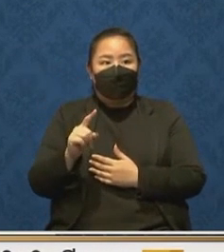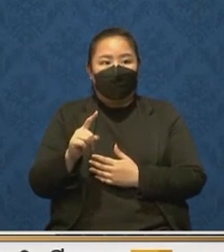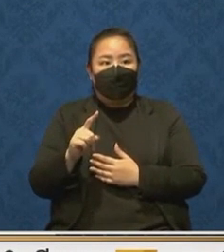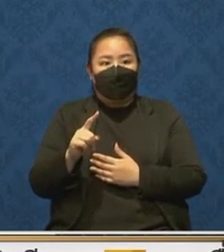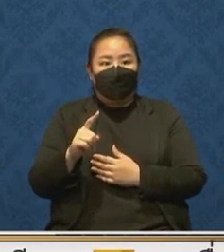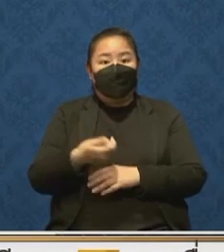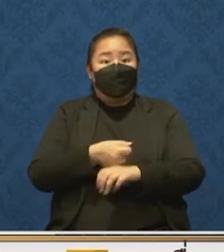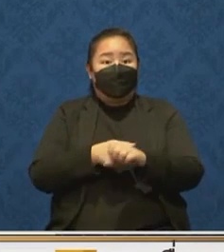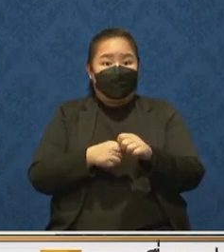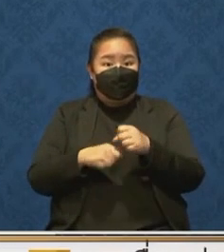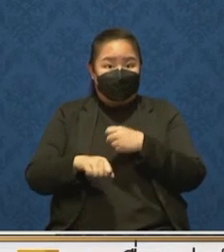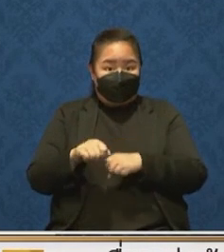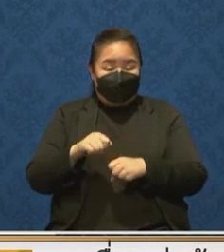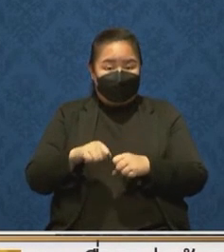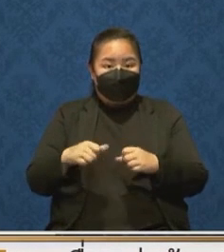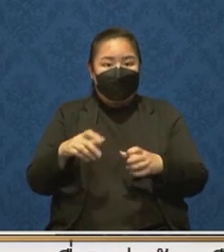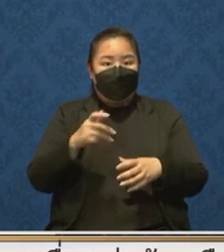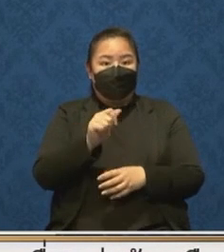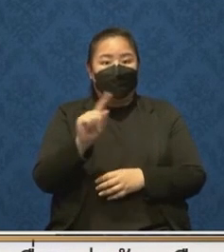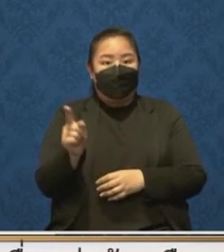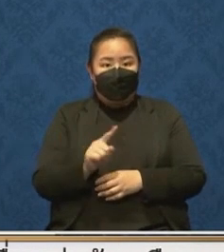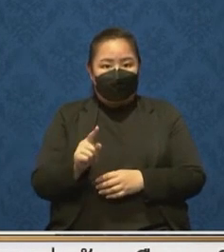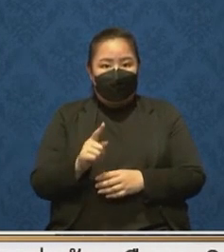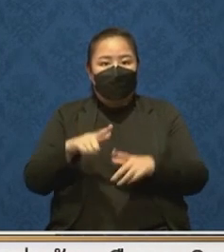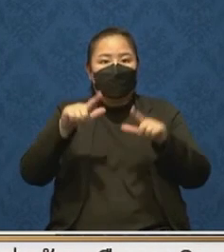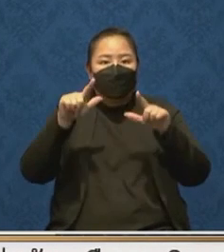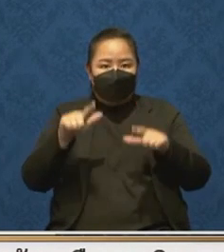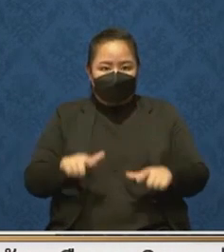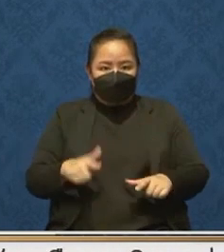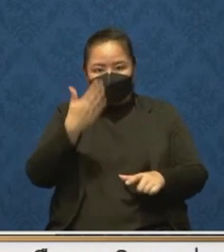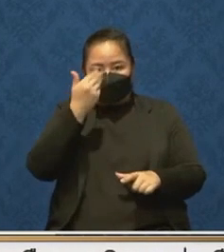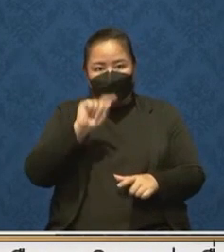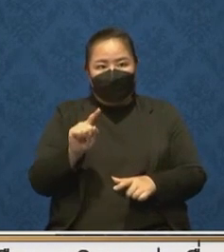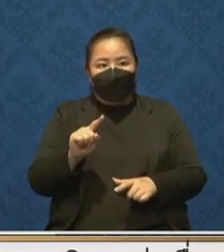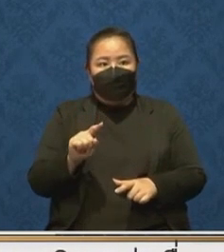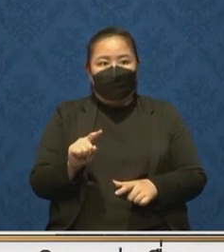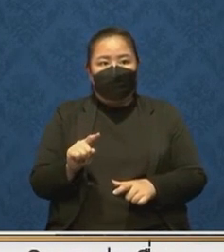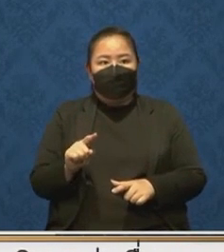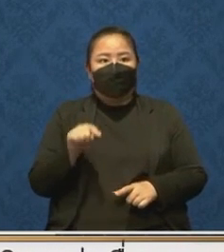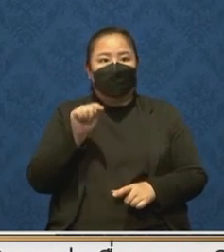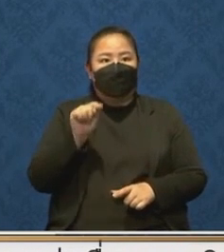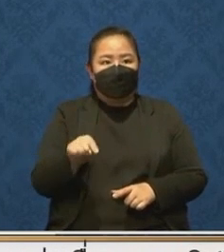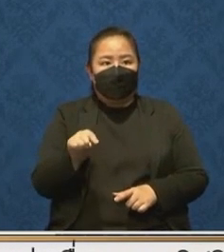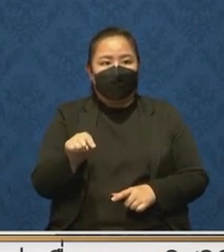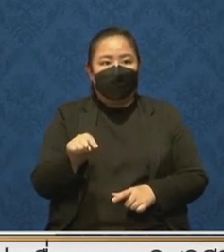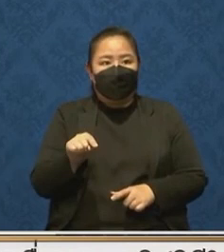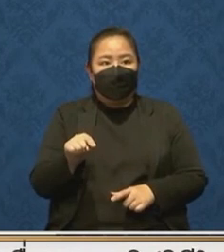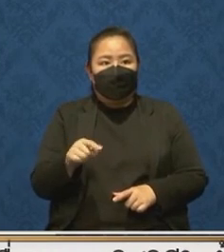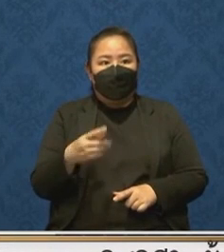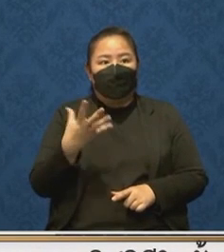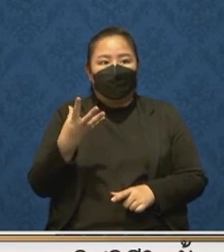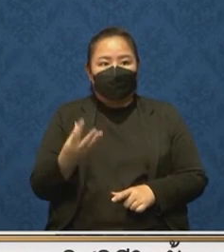ผลิดAstraZeneca ก็ลดการผลิดลงคร่งหนึเพระว่าไม่มีคำสั่งซือ